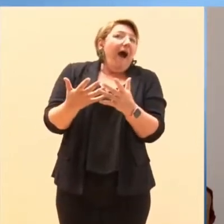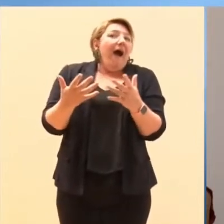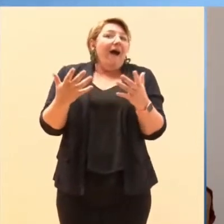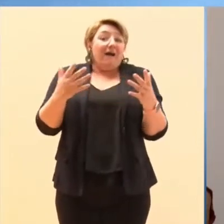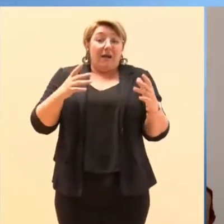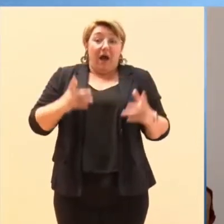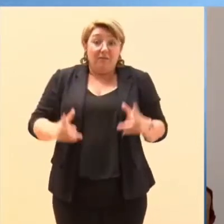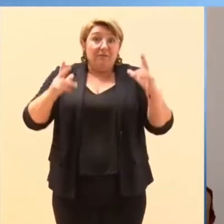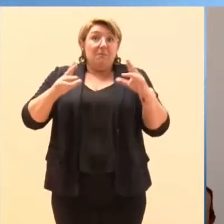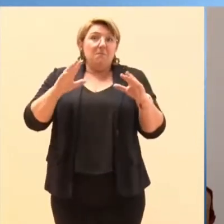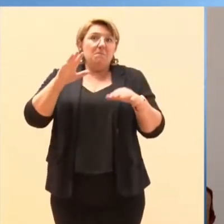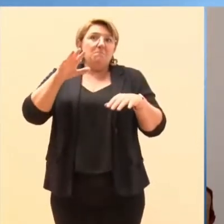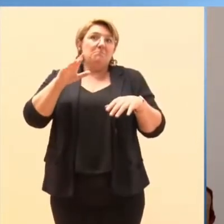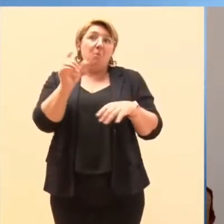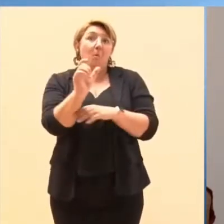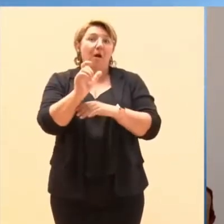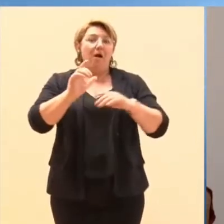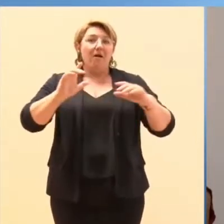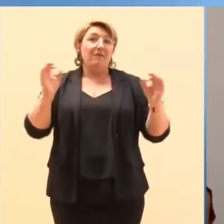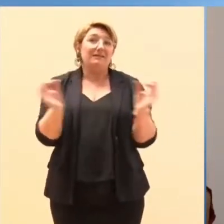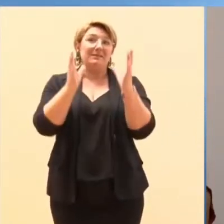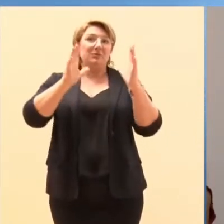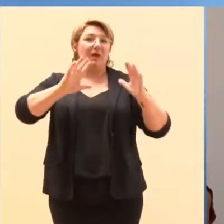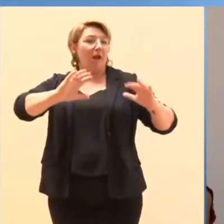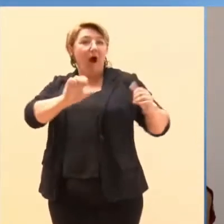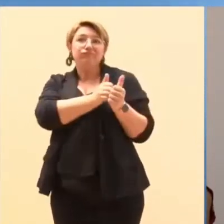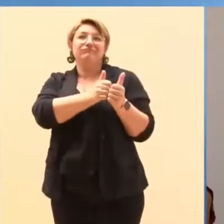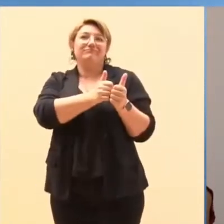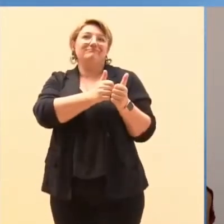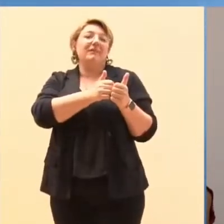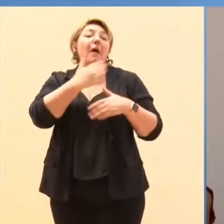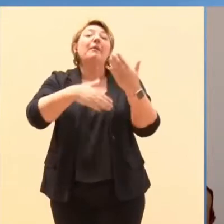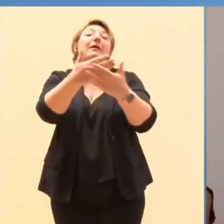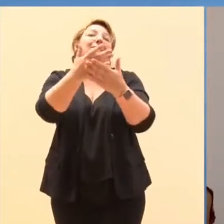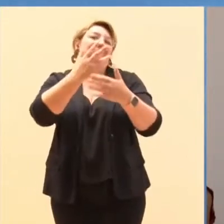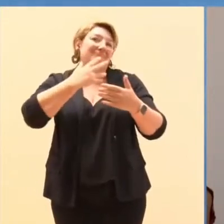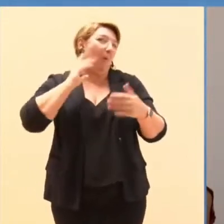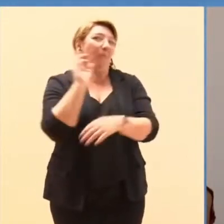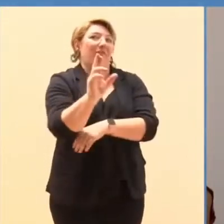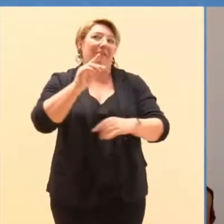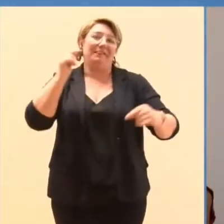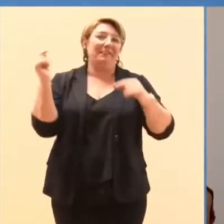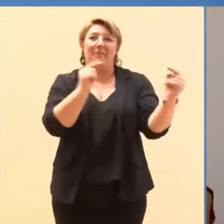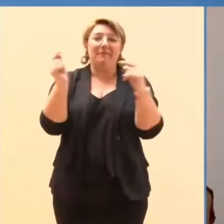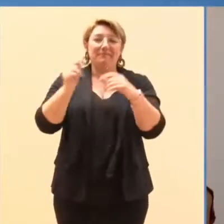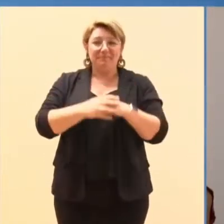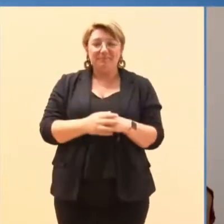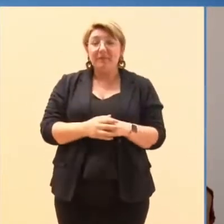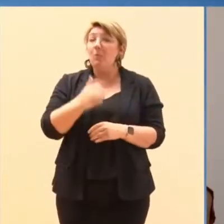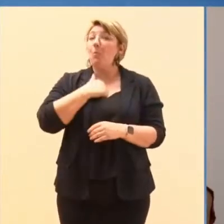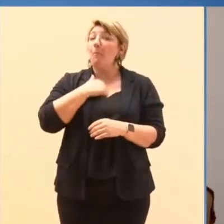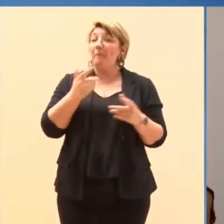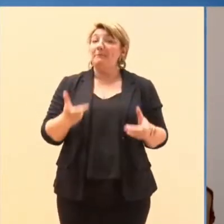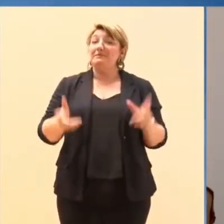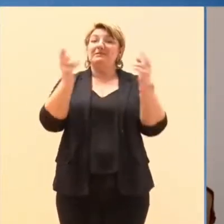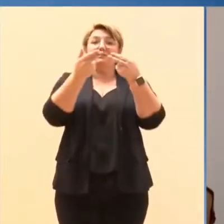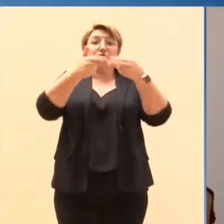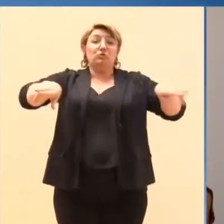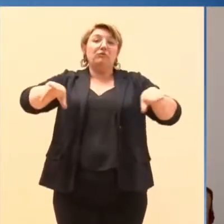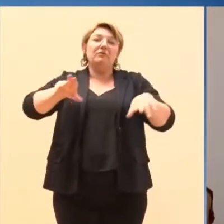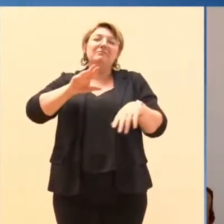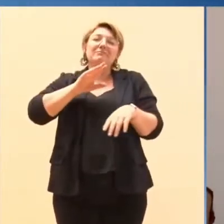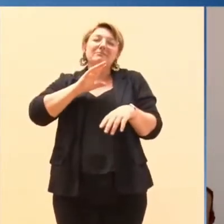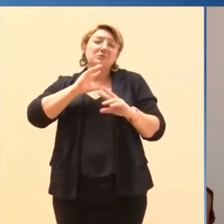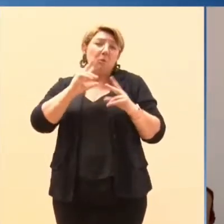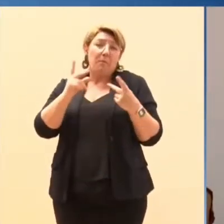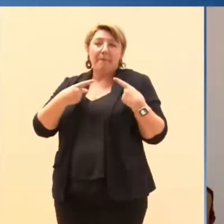dans l'enceinte municipale et à l'extérieur. Alors que j'ouvre cette séance, autorisez-moi un seul souvenir personnel